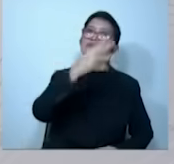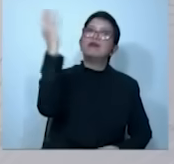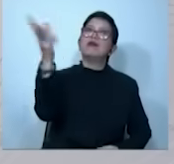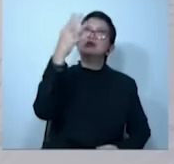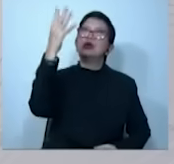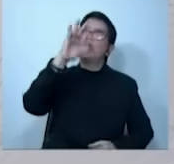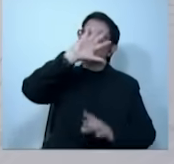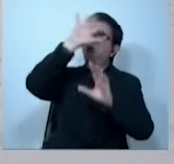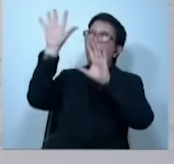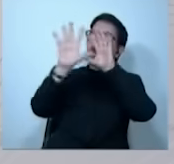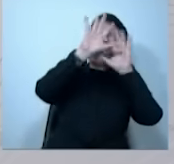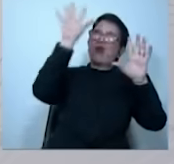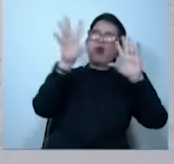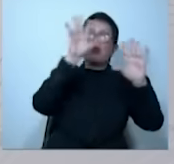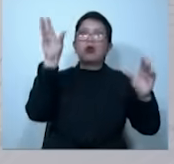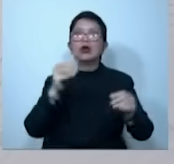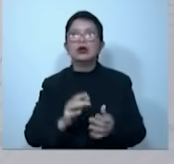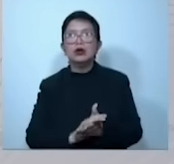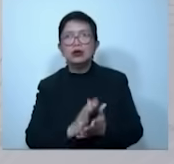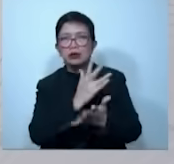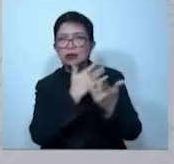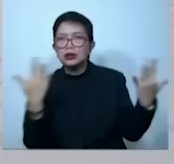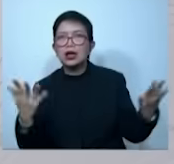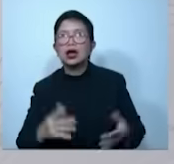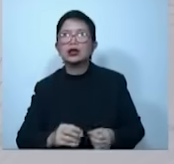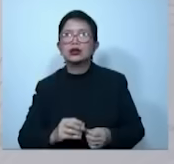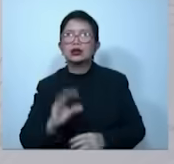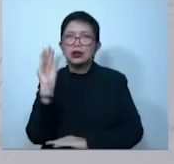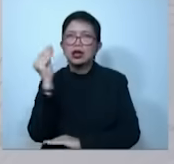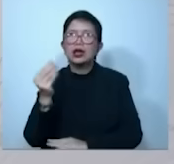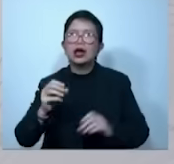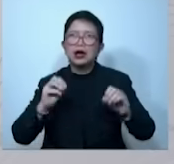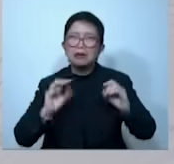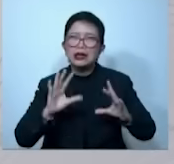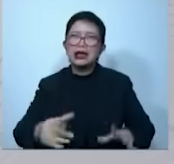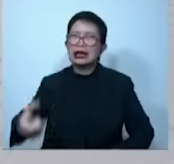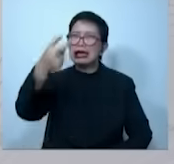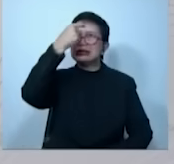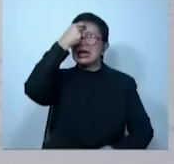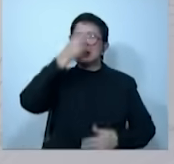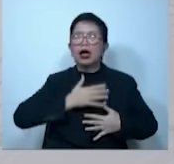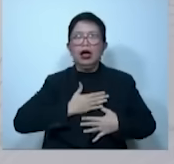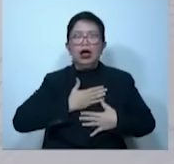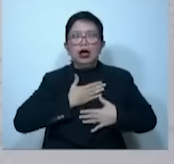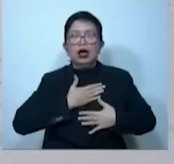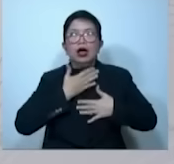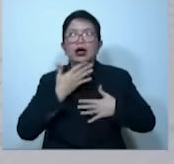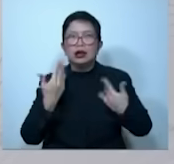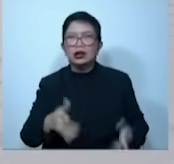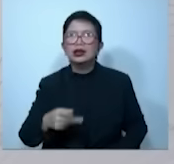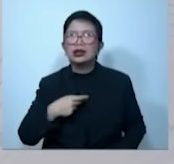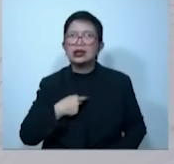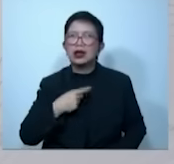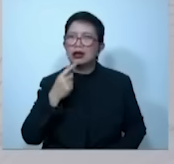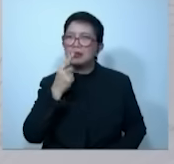rakyat Jakarta begitu banyak yang mengalami sakit pernafasan jadi saya kira kalau kita dengan gampang menyalahkan